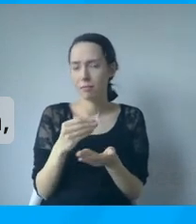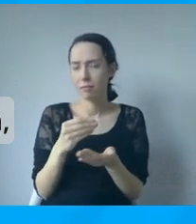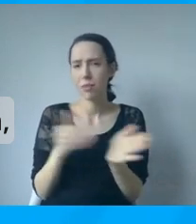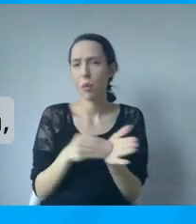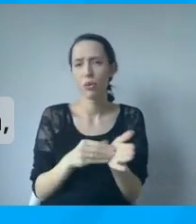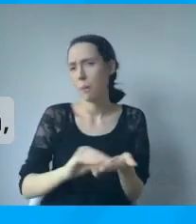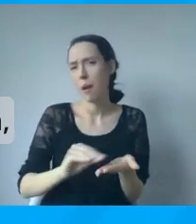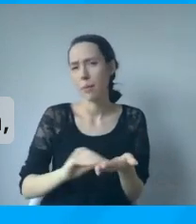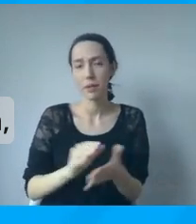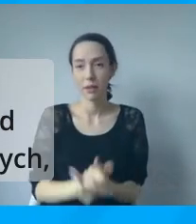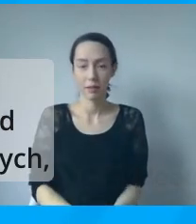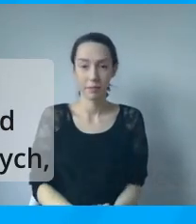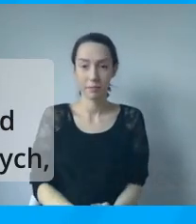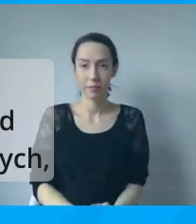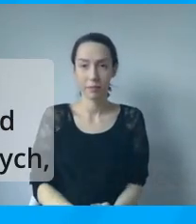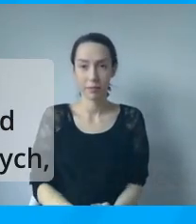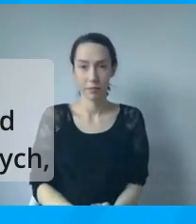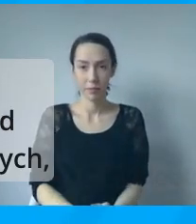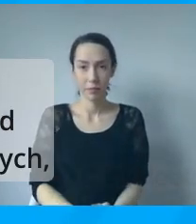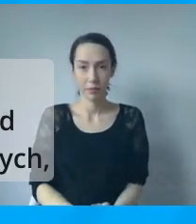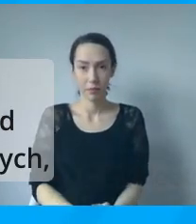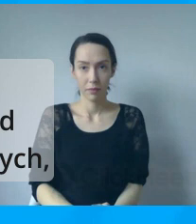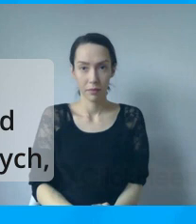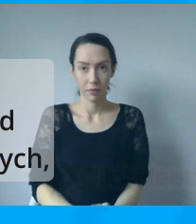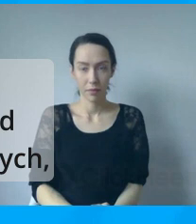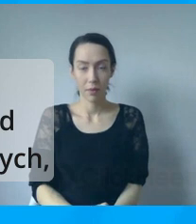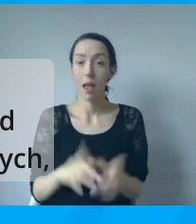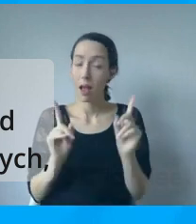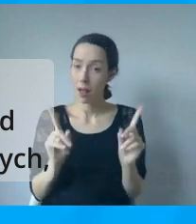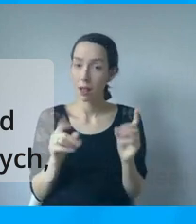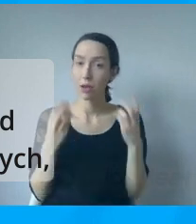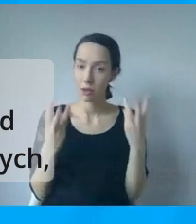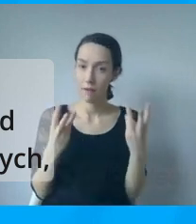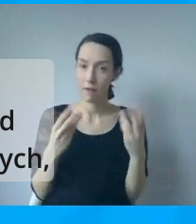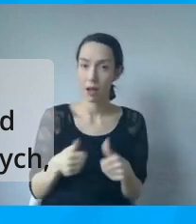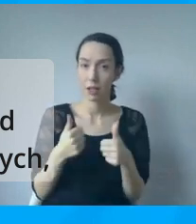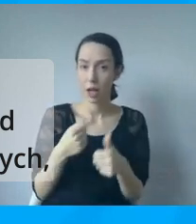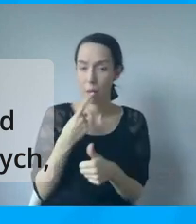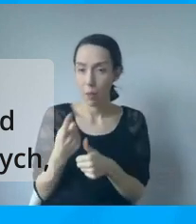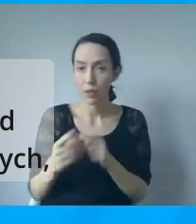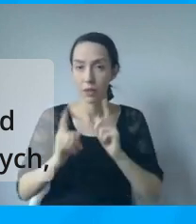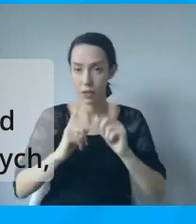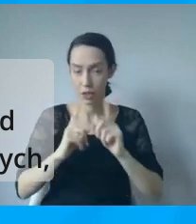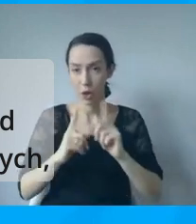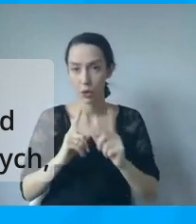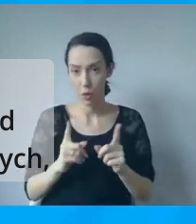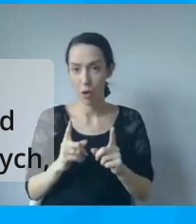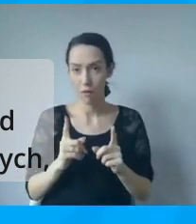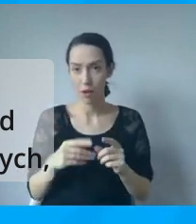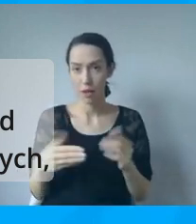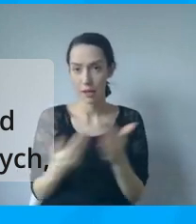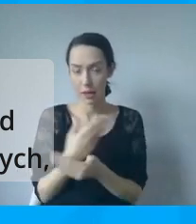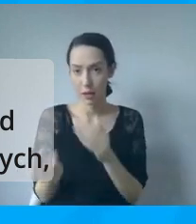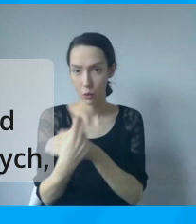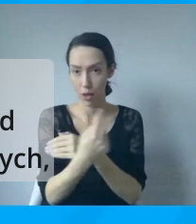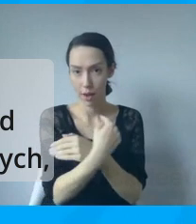bym tego nie wpisywała, natomiast na pewno warto o tym wspomnieć podczas rozmowy kwalifikacyjnej, bo może być taka sytuacja, że na